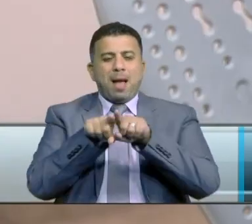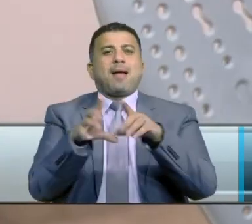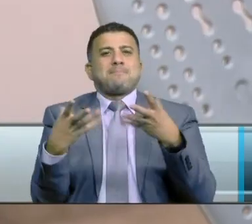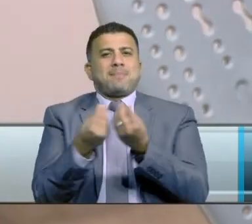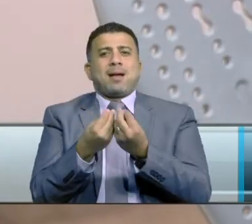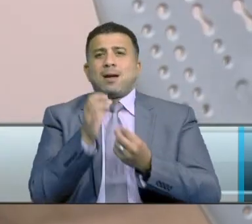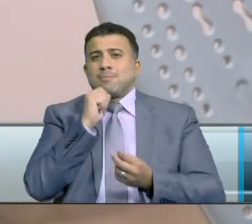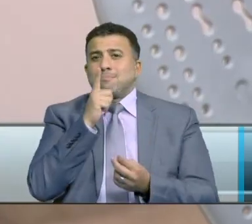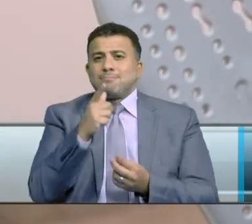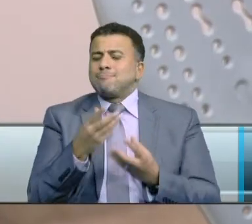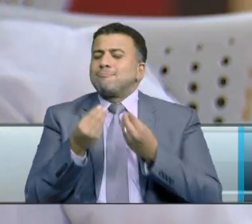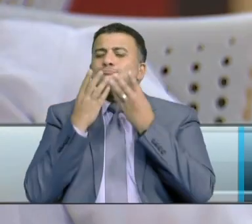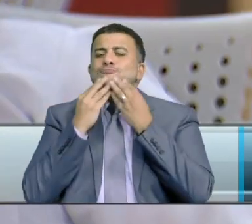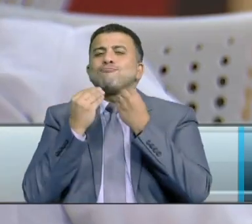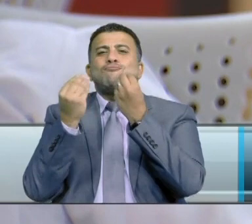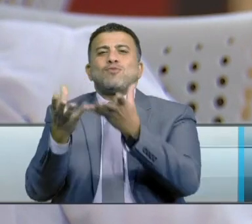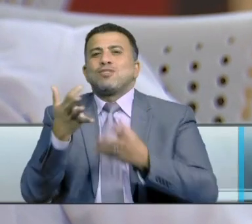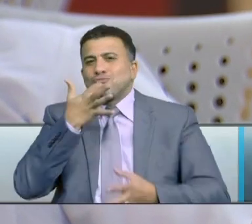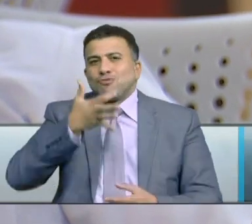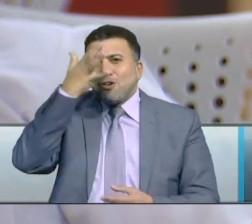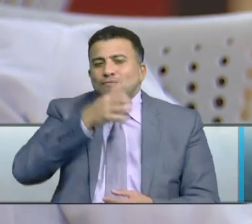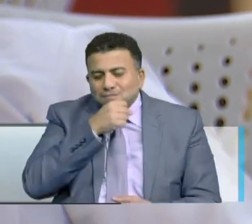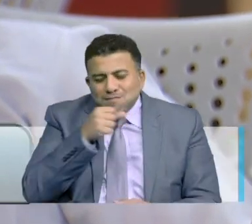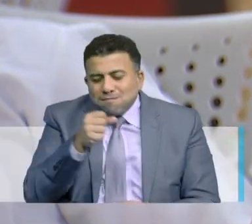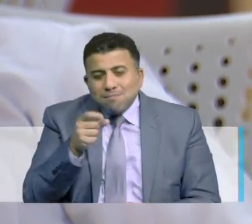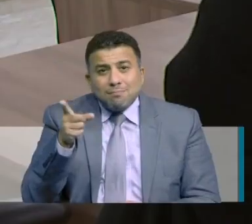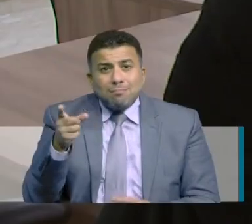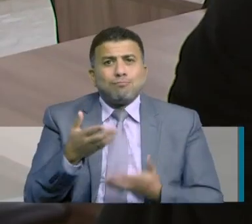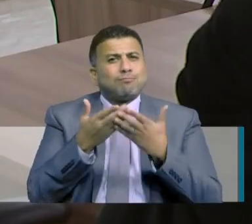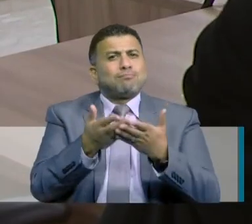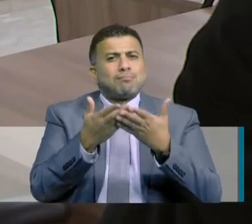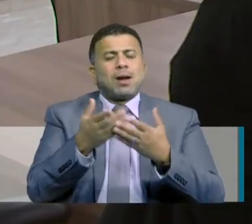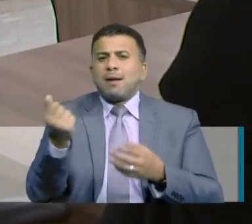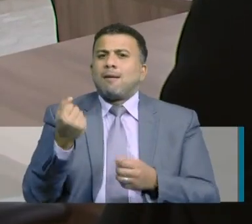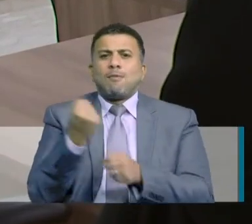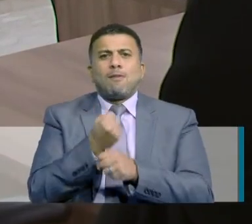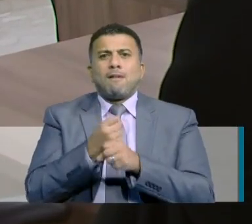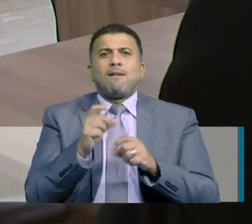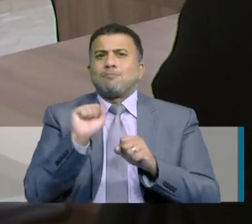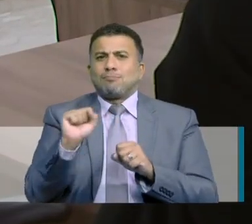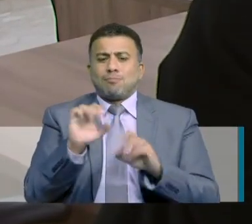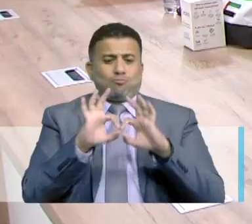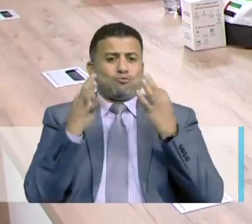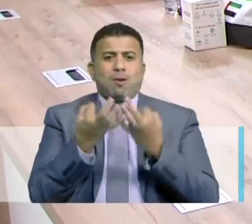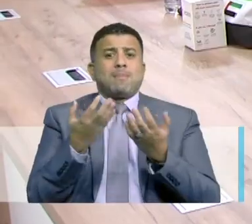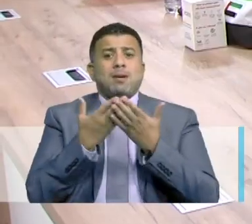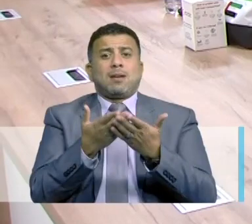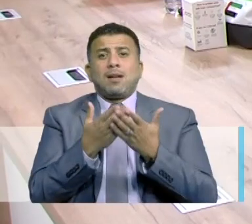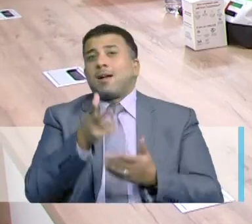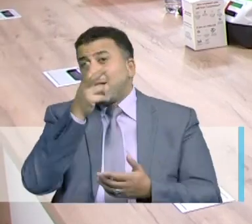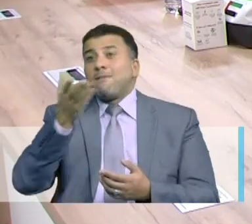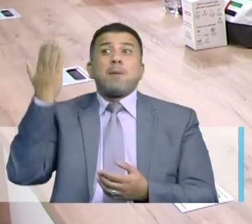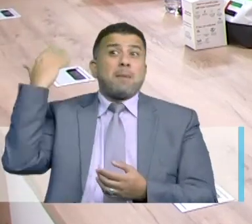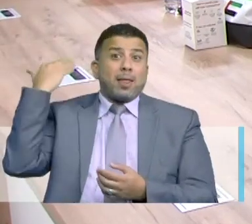وذلك لرد الجميل لهذه الفئه من مجتمعنا لما قدموه من دور فعال لرفعه المجتمع في الماضي